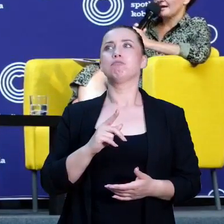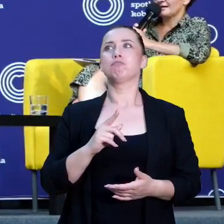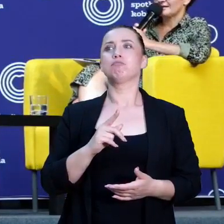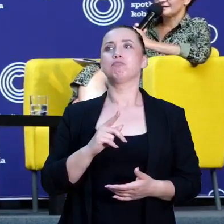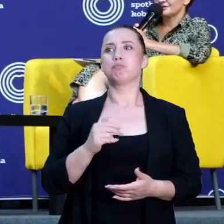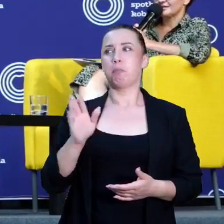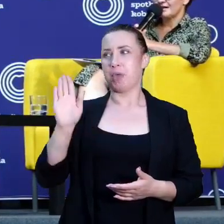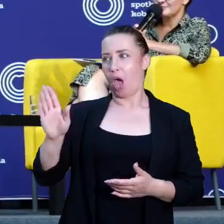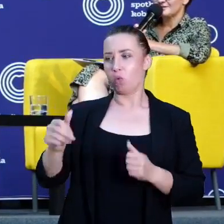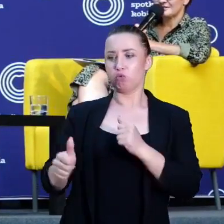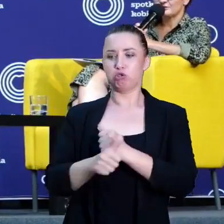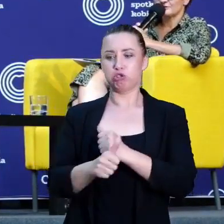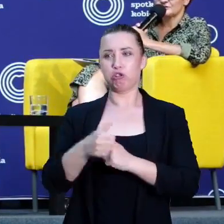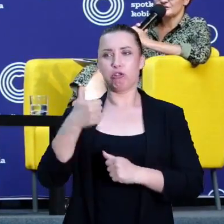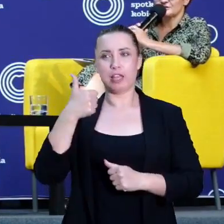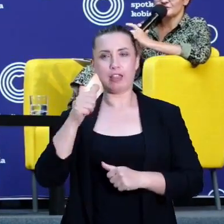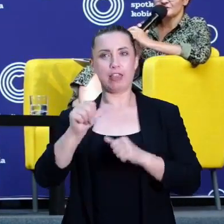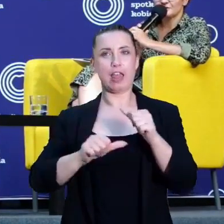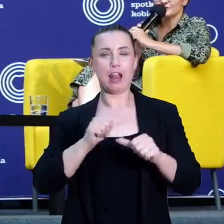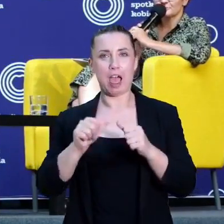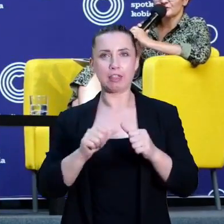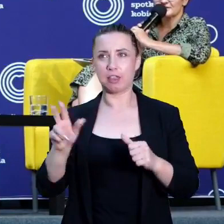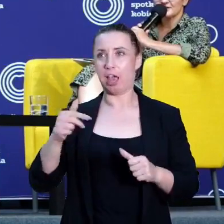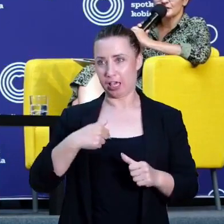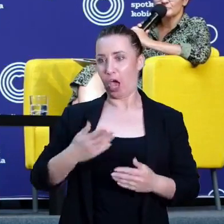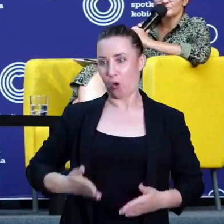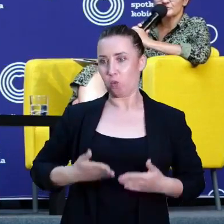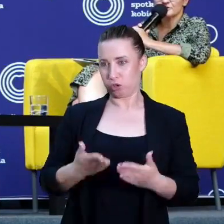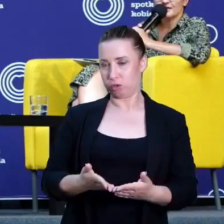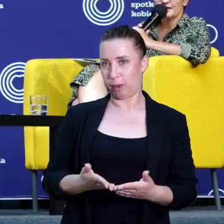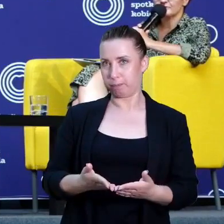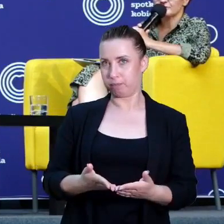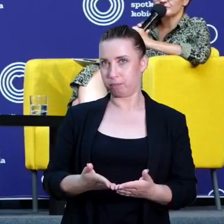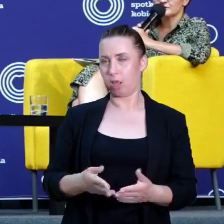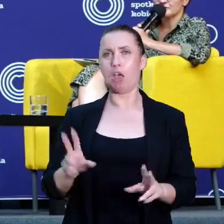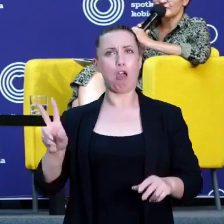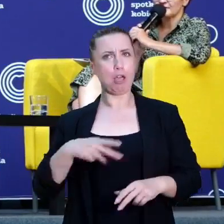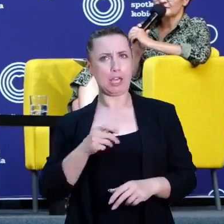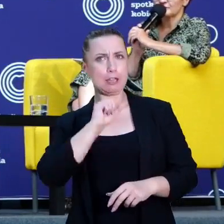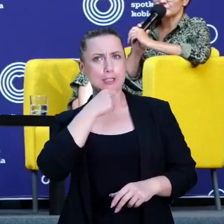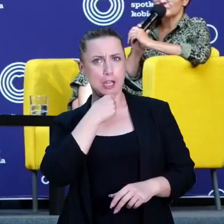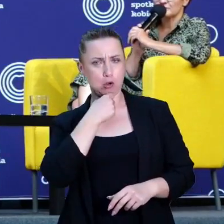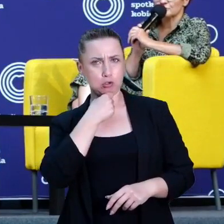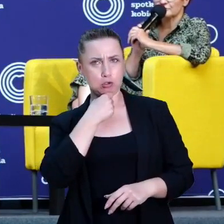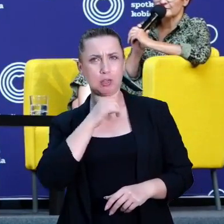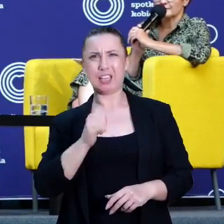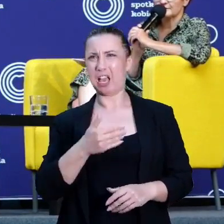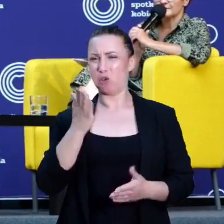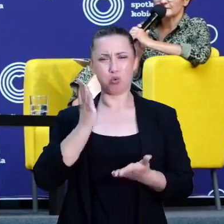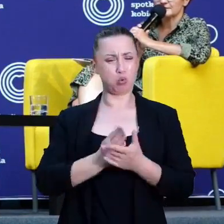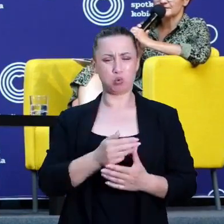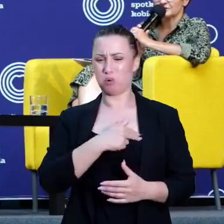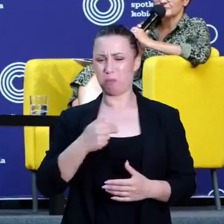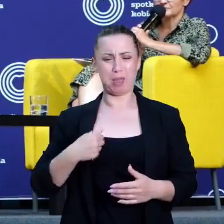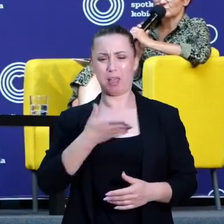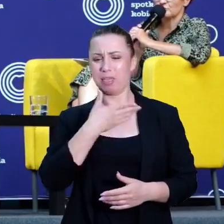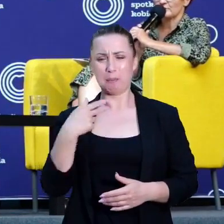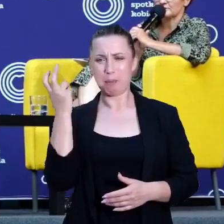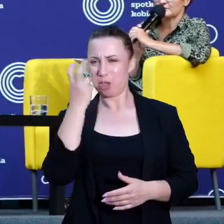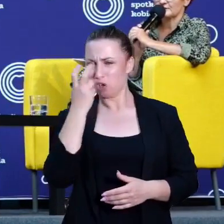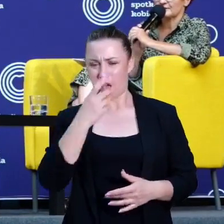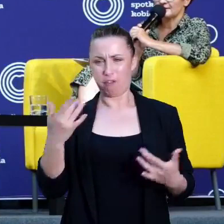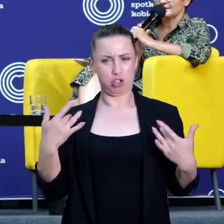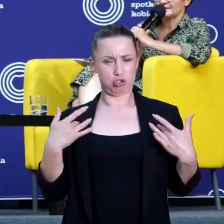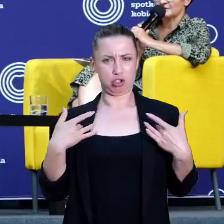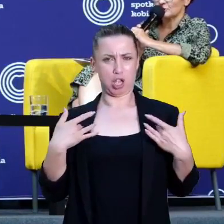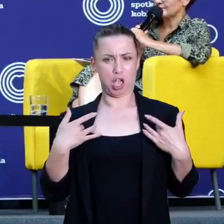mogę potwierdzić, że dla mnie starość zaczyna się wtedy, kiedy przestajemy być ciekawi świata i drugiego człowieka i zaczynamy